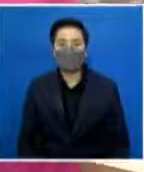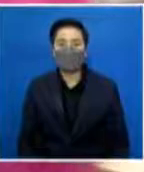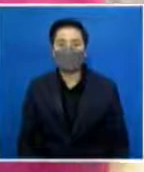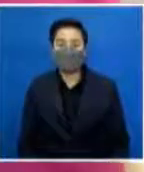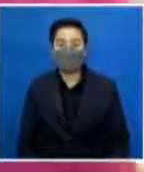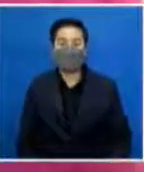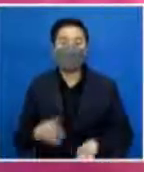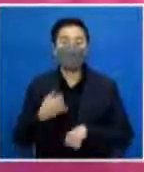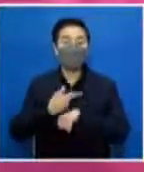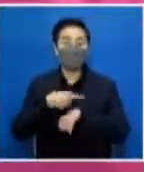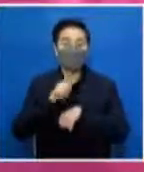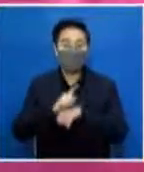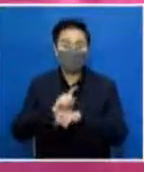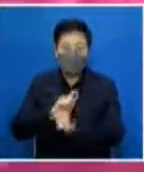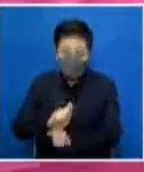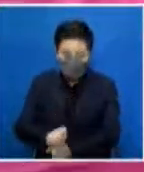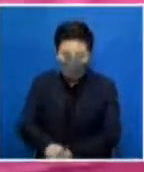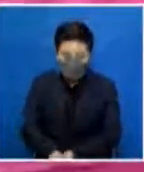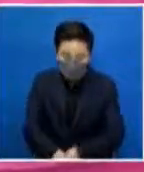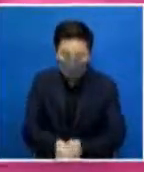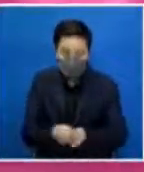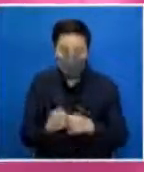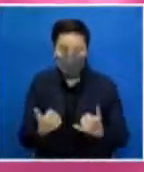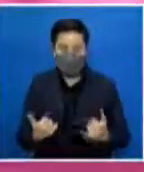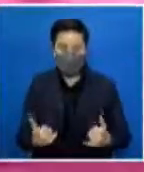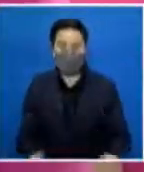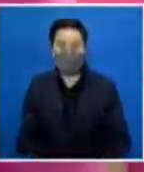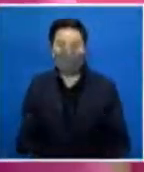ประธานกรรมการสุ่มตักลูกบอล